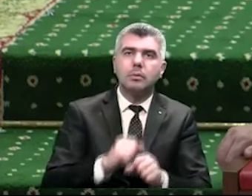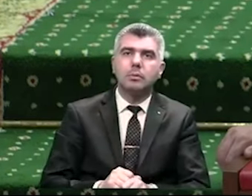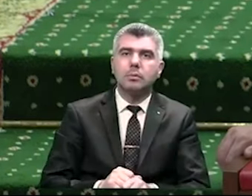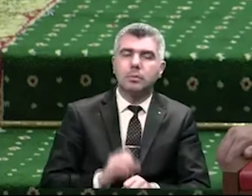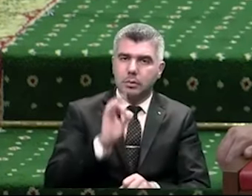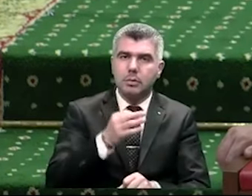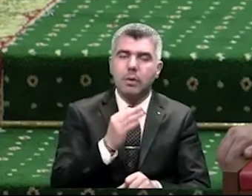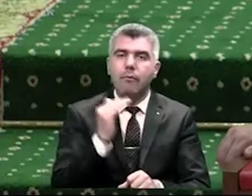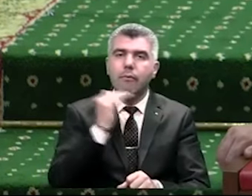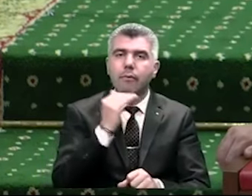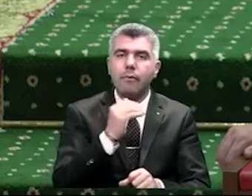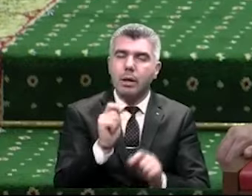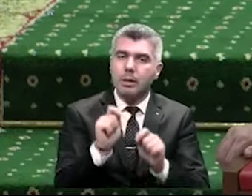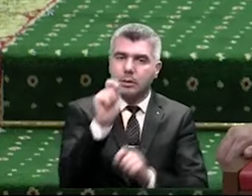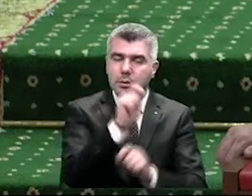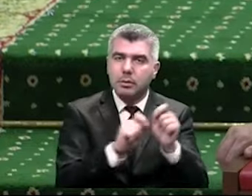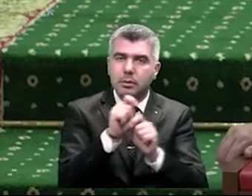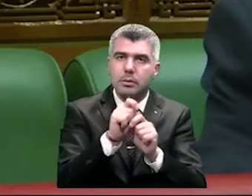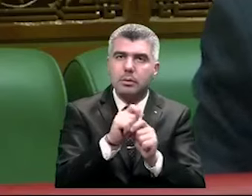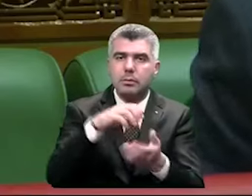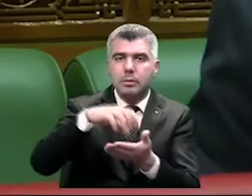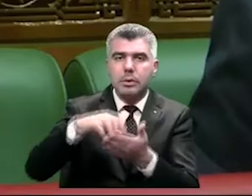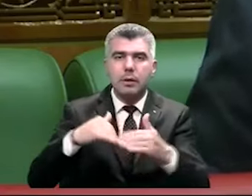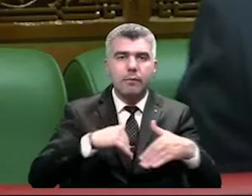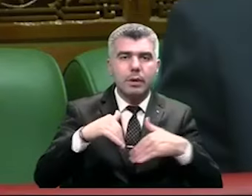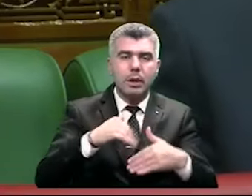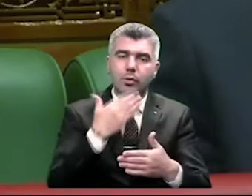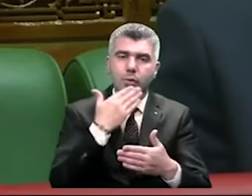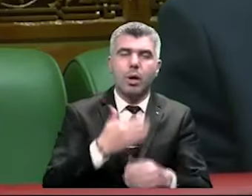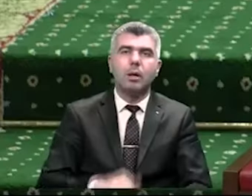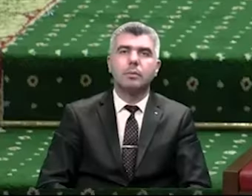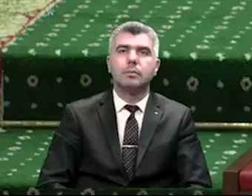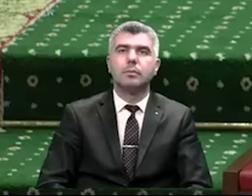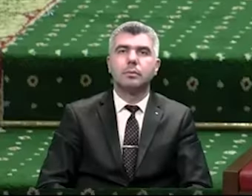التسريع في وتيره انجاز هذه المقاطع الطرقيه وشكرا